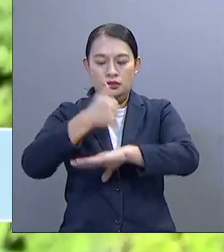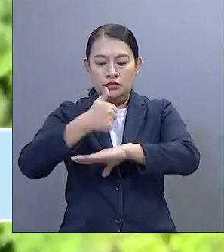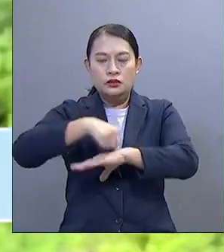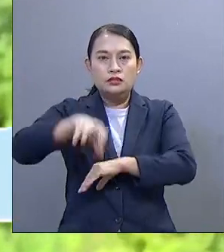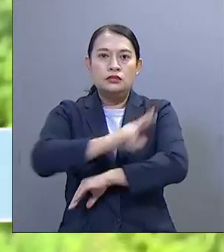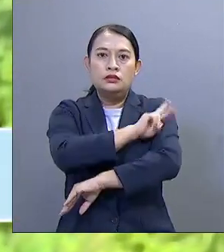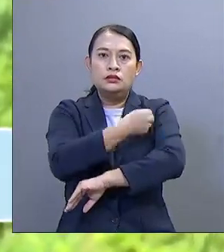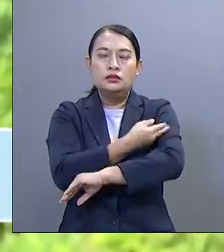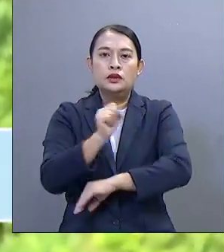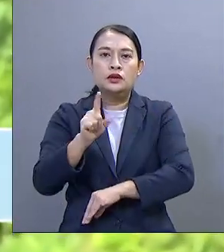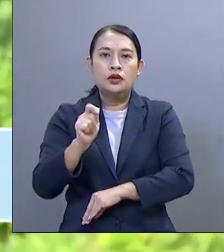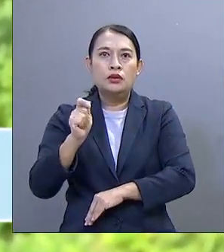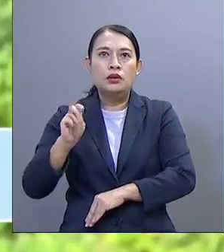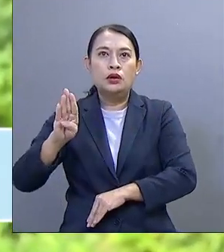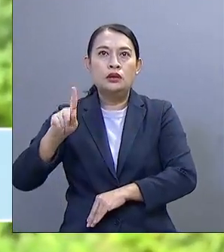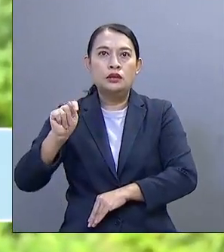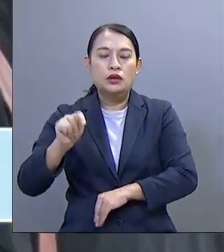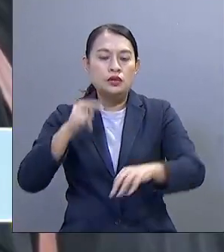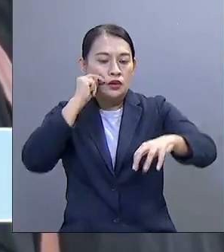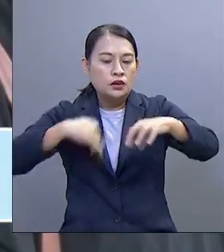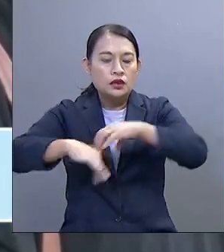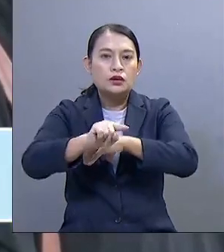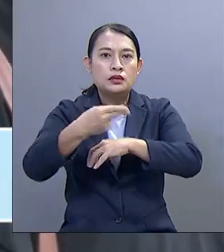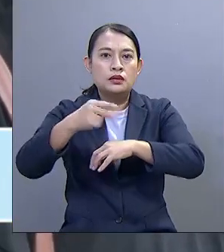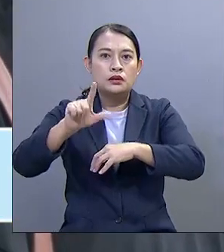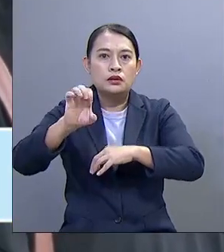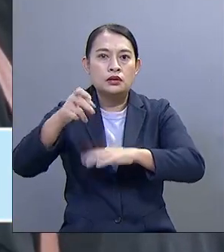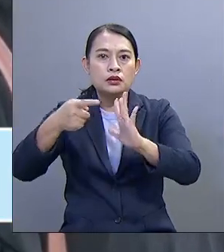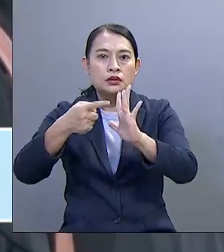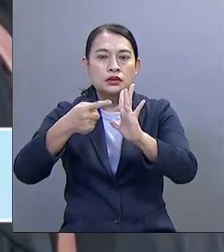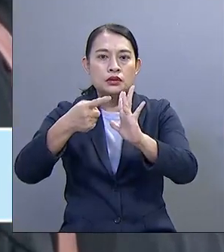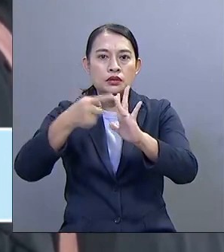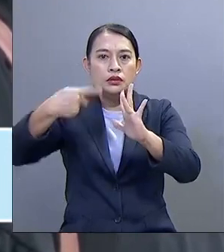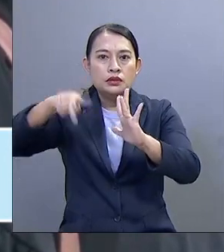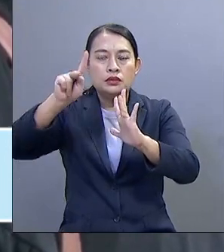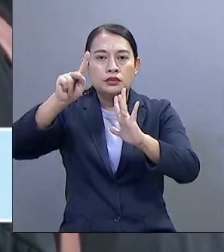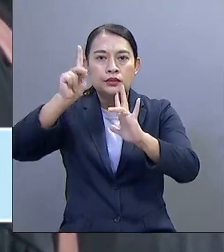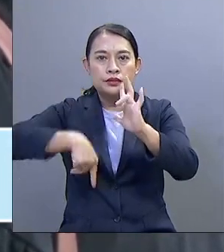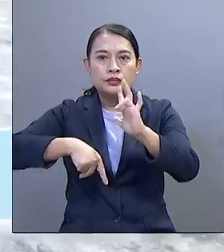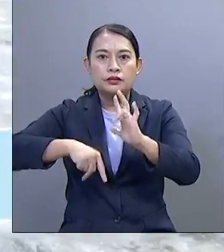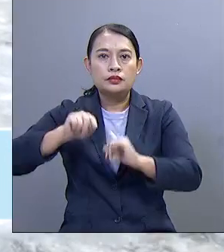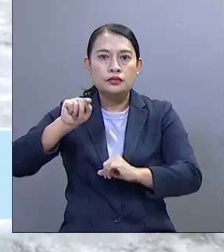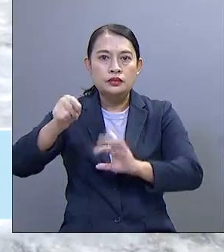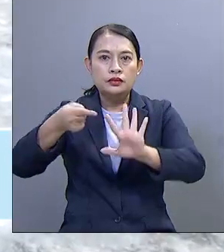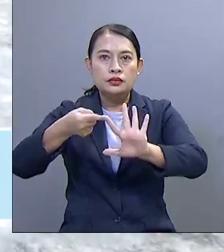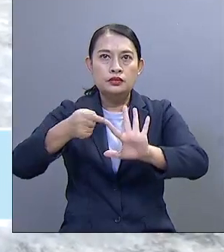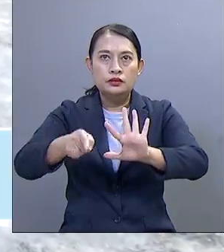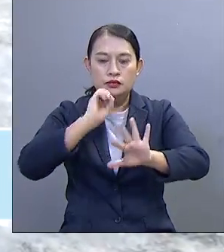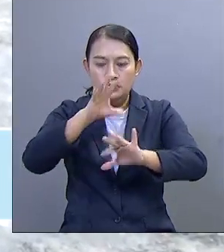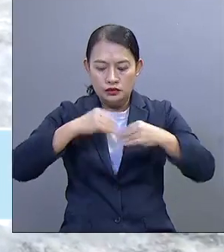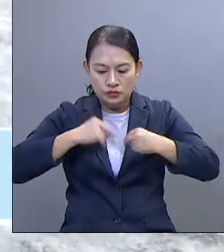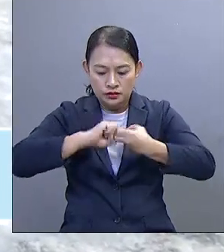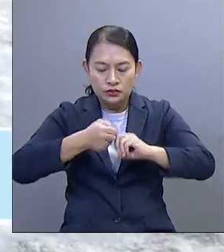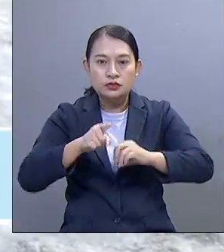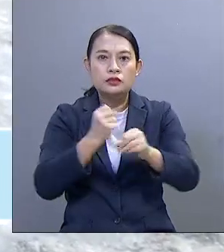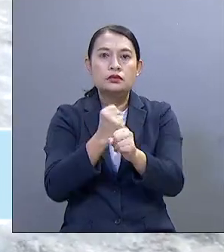ารโกฐิบาสงสสูภาพตาบนเก่หลีเปะก็ยอมรับนะ ว่าได้รผลกะทNoteด้ชีาพื้นที่ที่กำลั